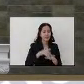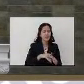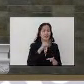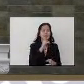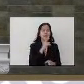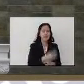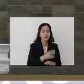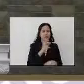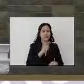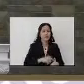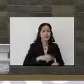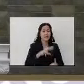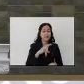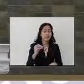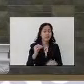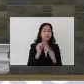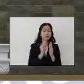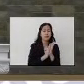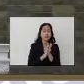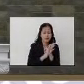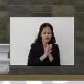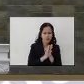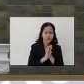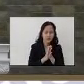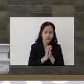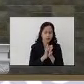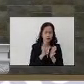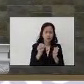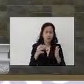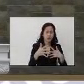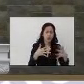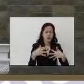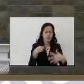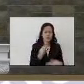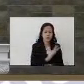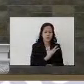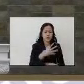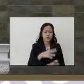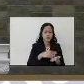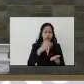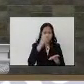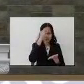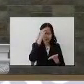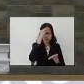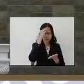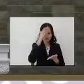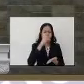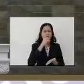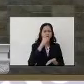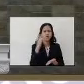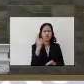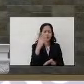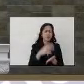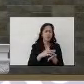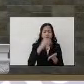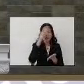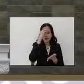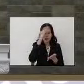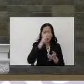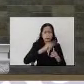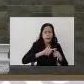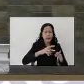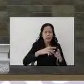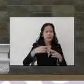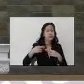At nawa po, Panginoon, ano man ang aming narinig ay hindi lamang po namin natutunan, kundi tatanggapin po namin ito na may